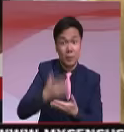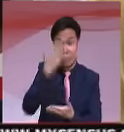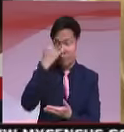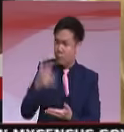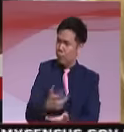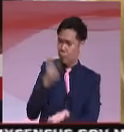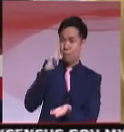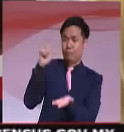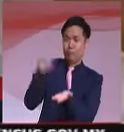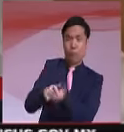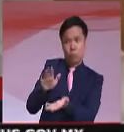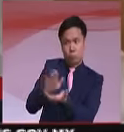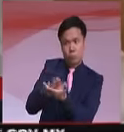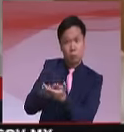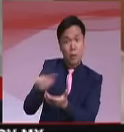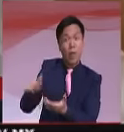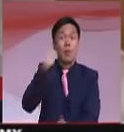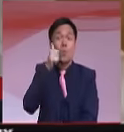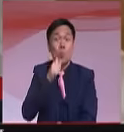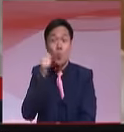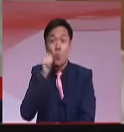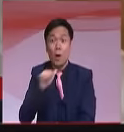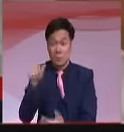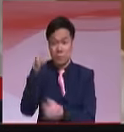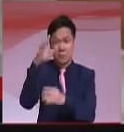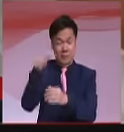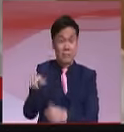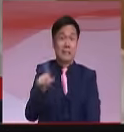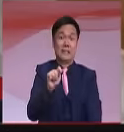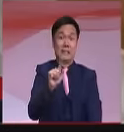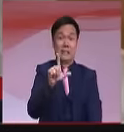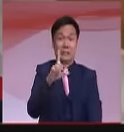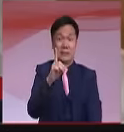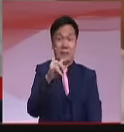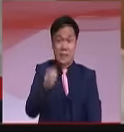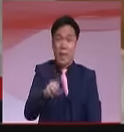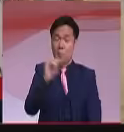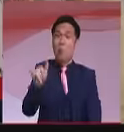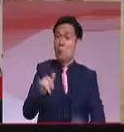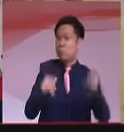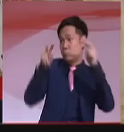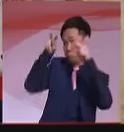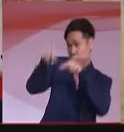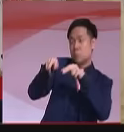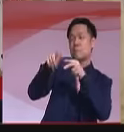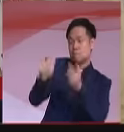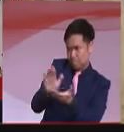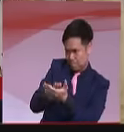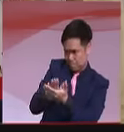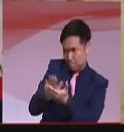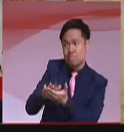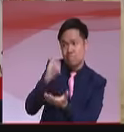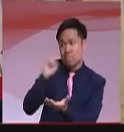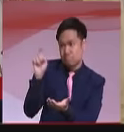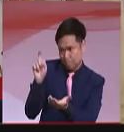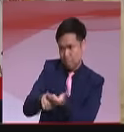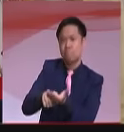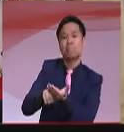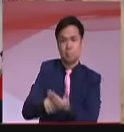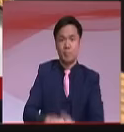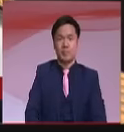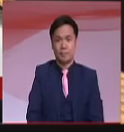membuktikan credibility wanita Jalan tldm dikira oleh pengurusan tertinggi hai hai